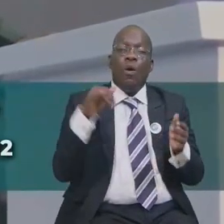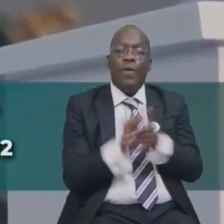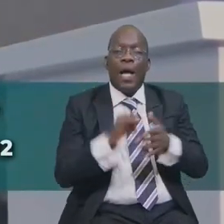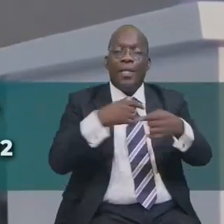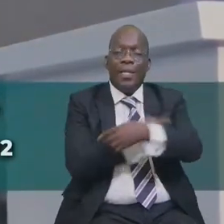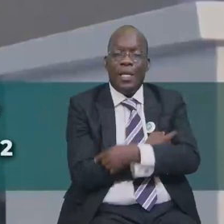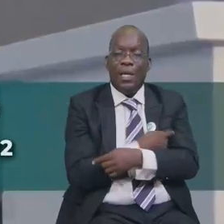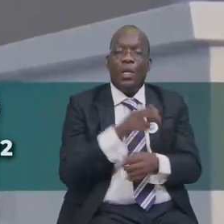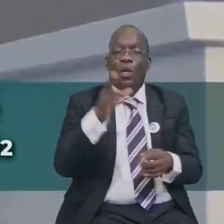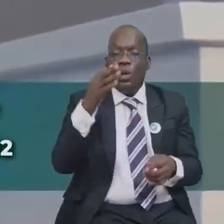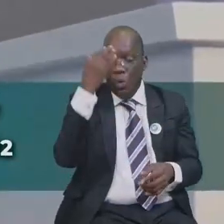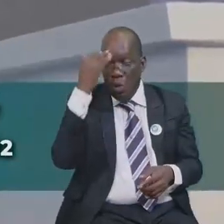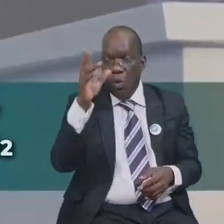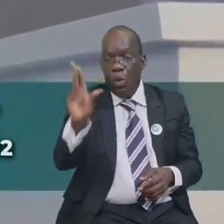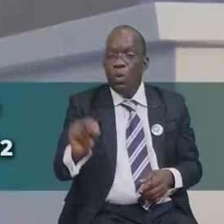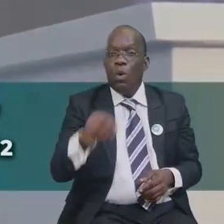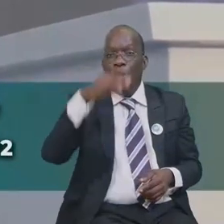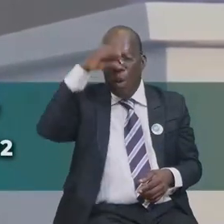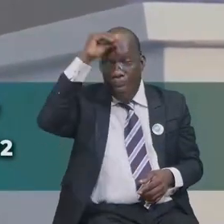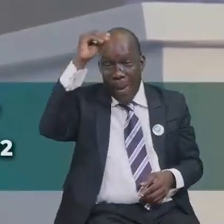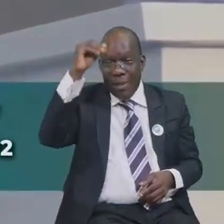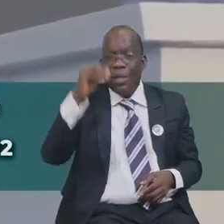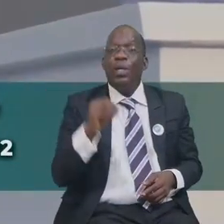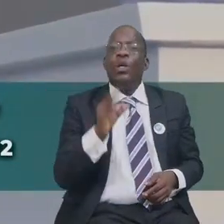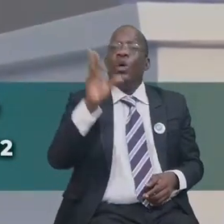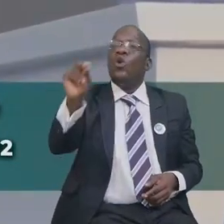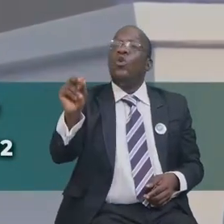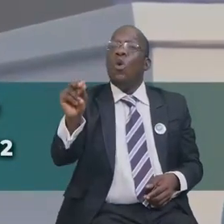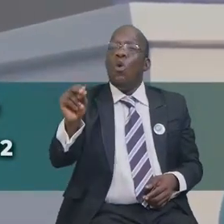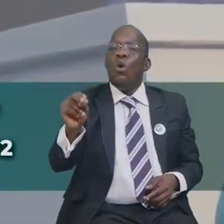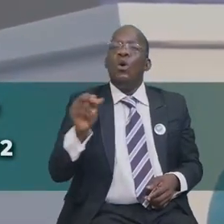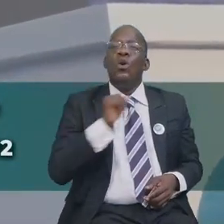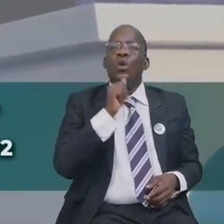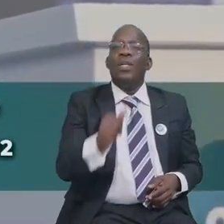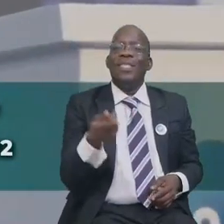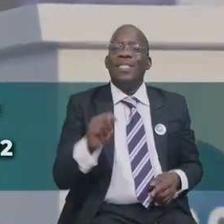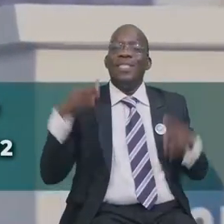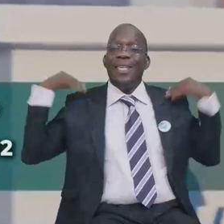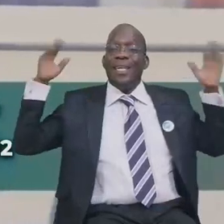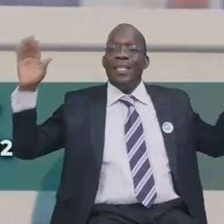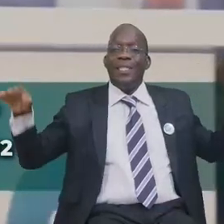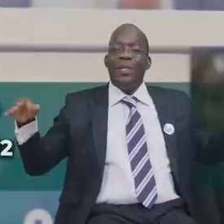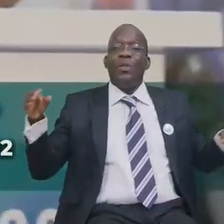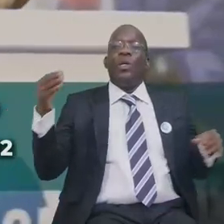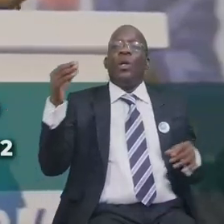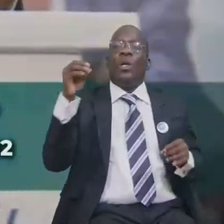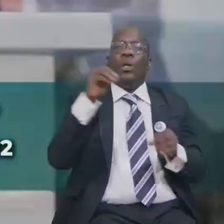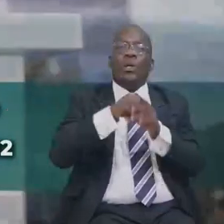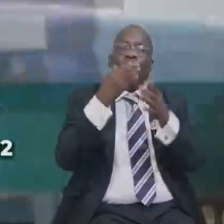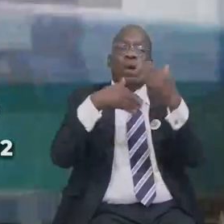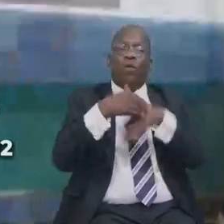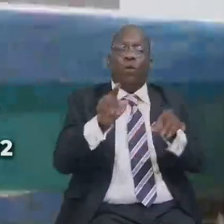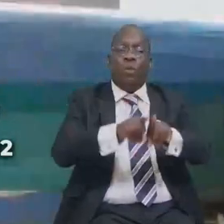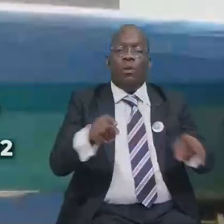ne le sait, ni les anges des cieux, mais le Père seul.